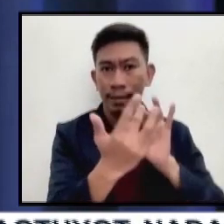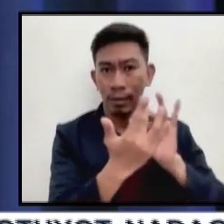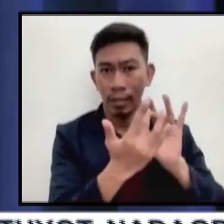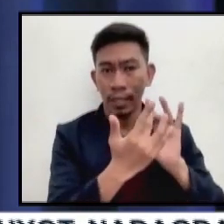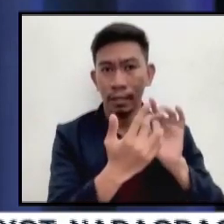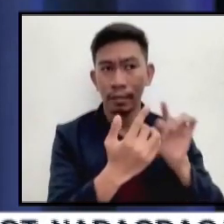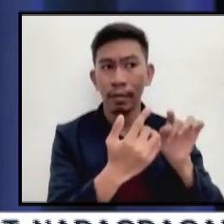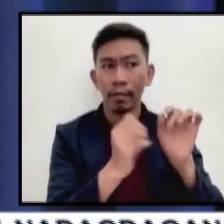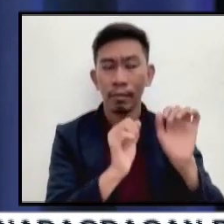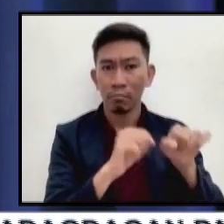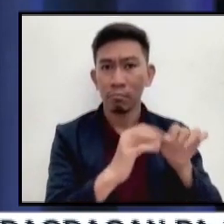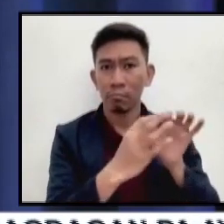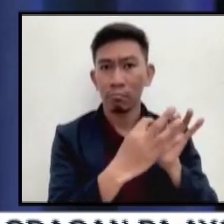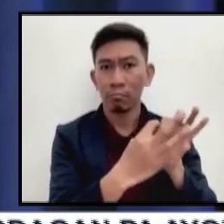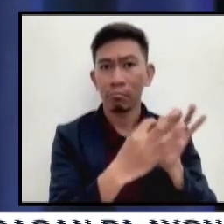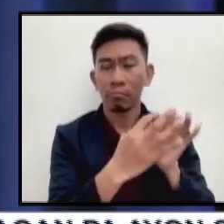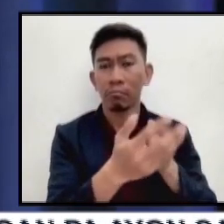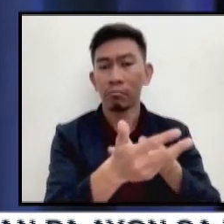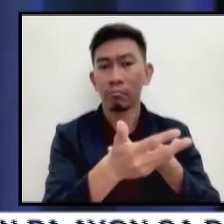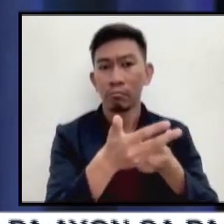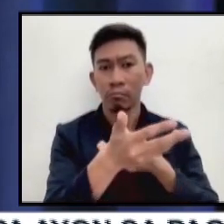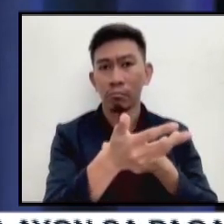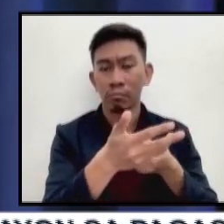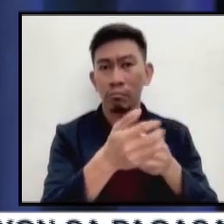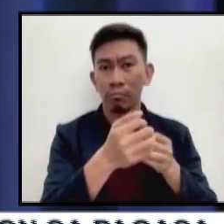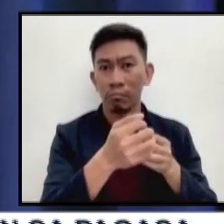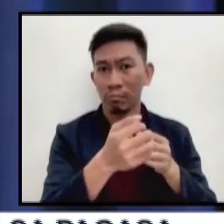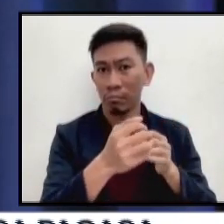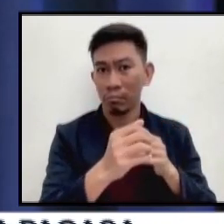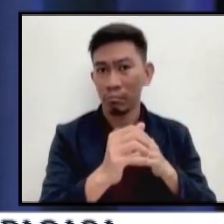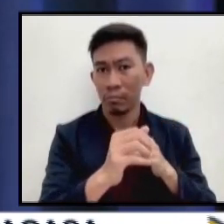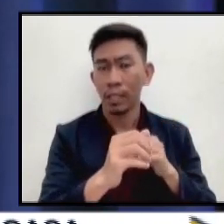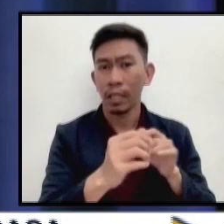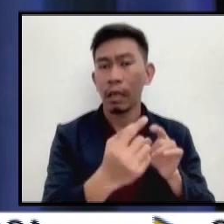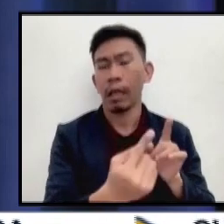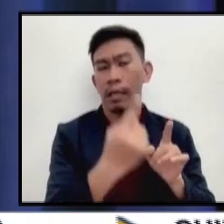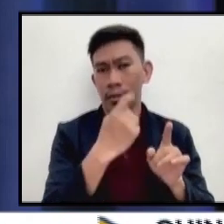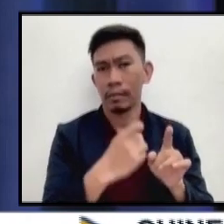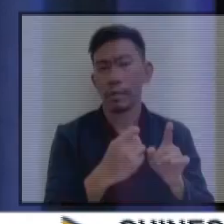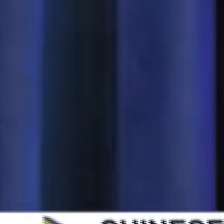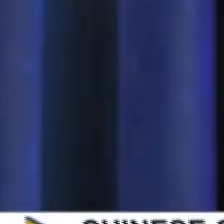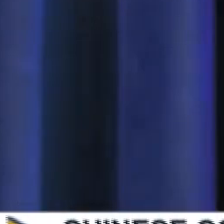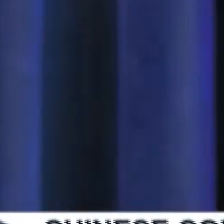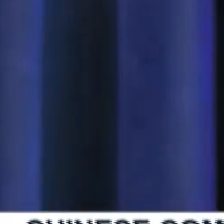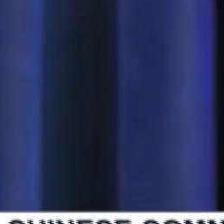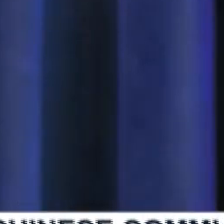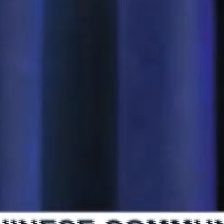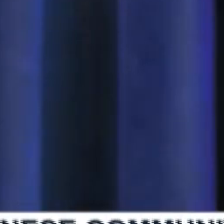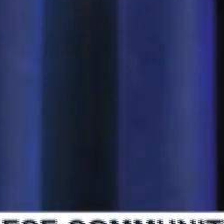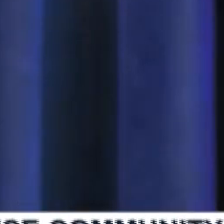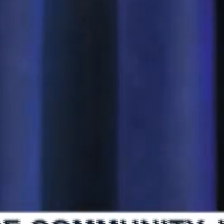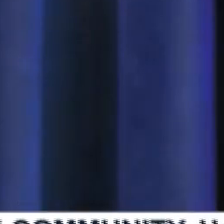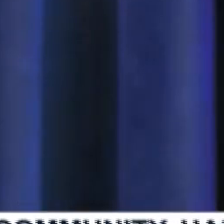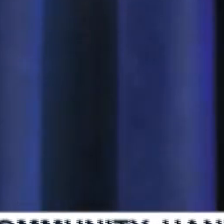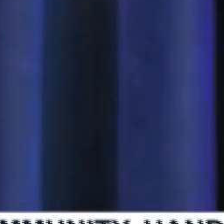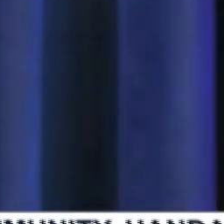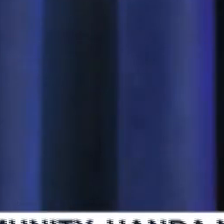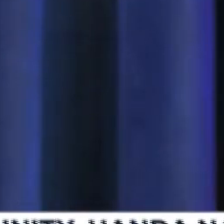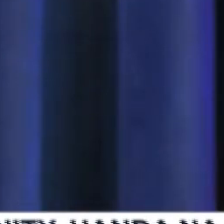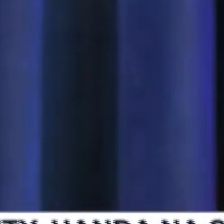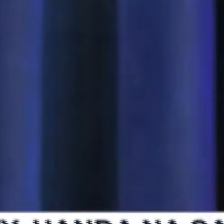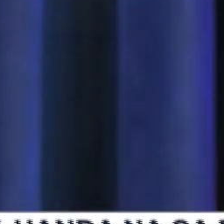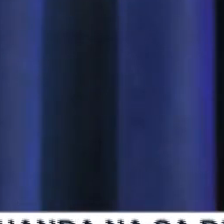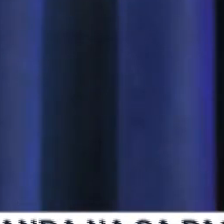cooperation. Dahil it's actually both ways, no? Cooperation has to